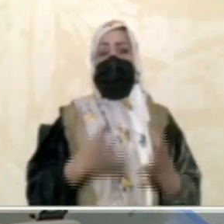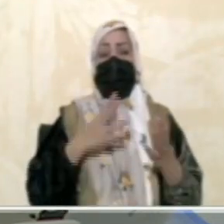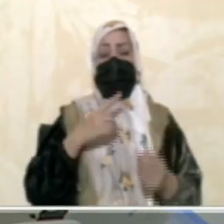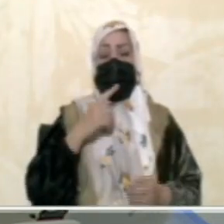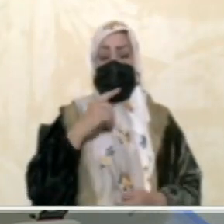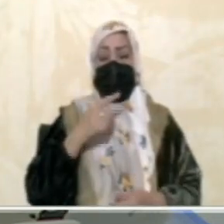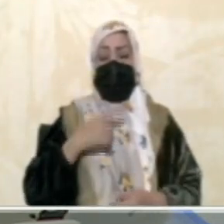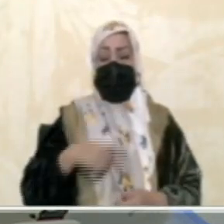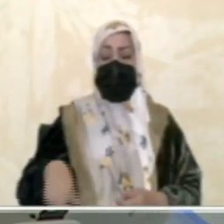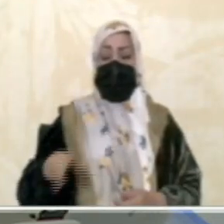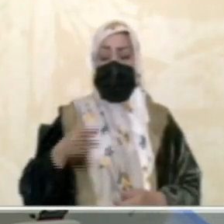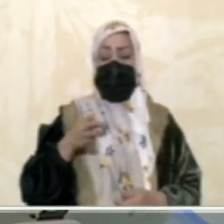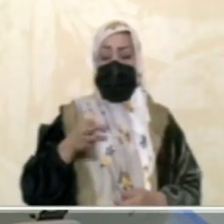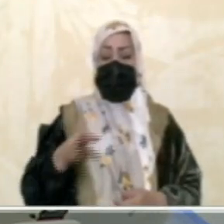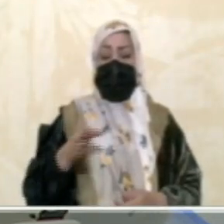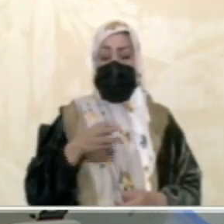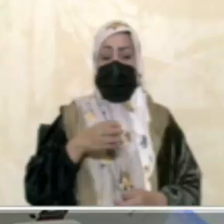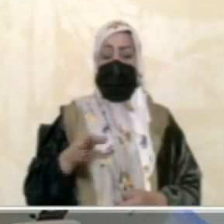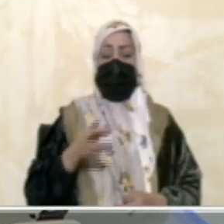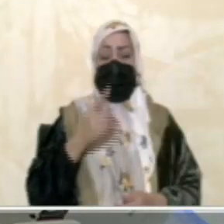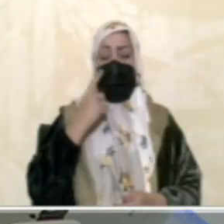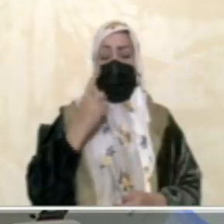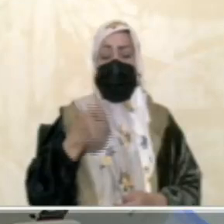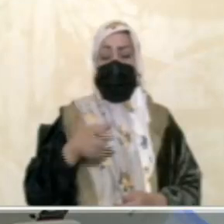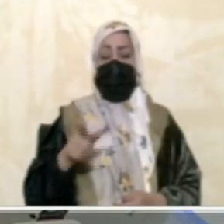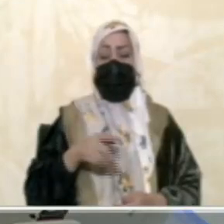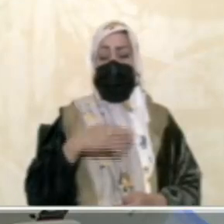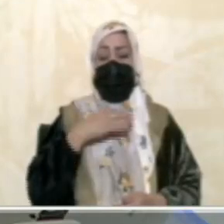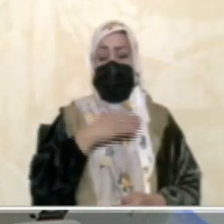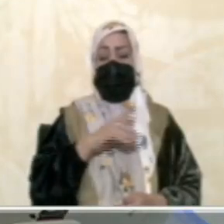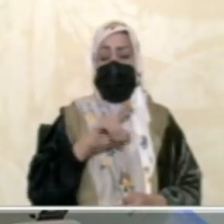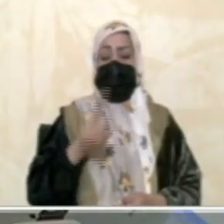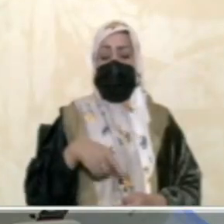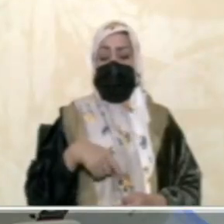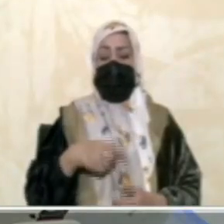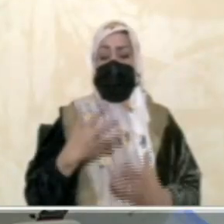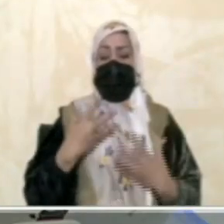ويقسم لحمها حتى يستانس بهم بدعائهم